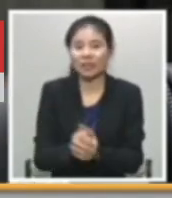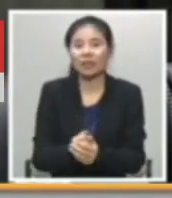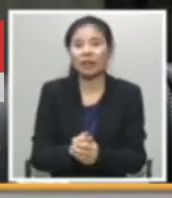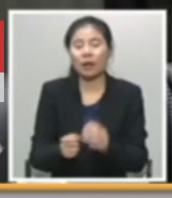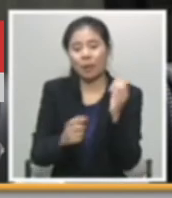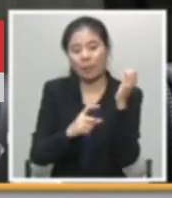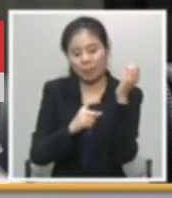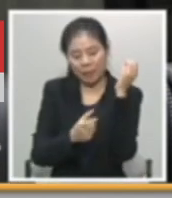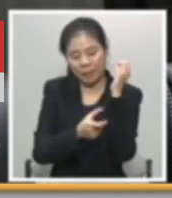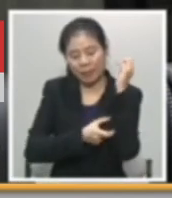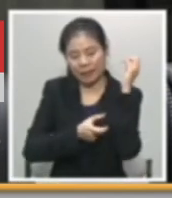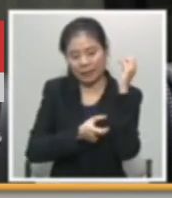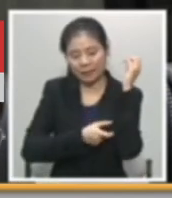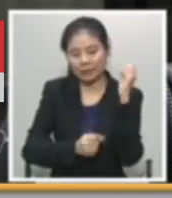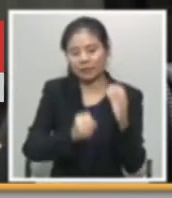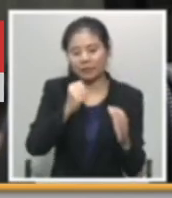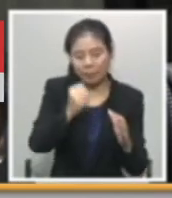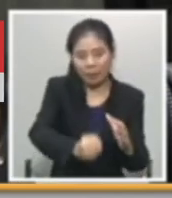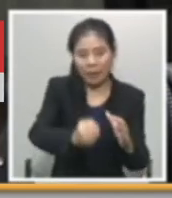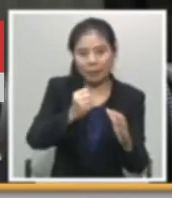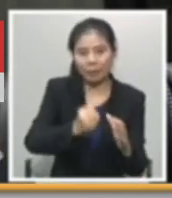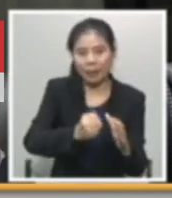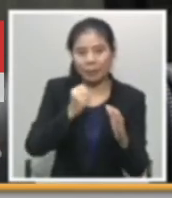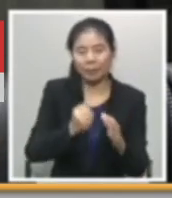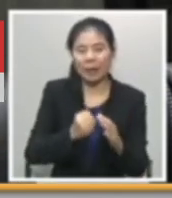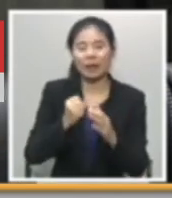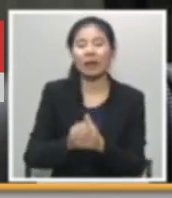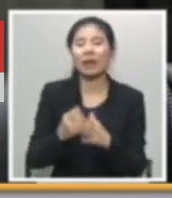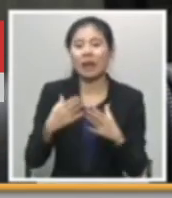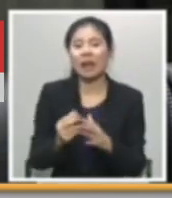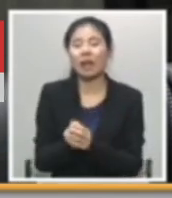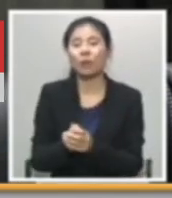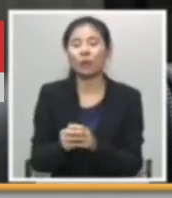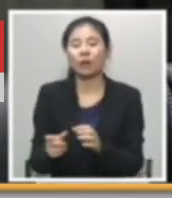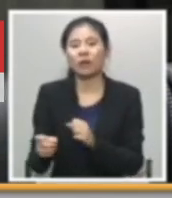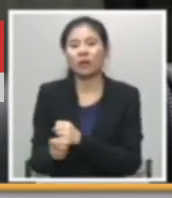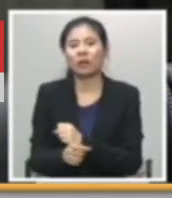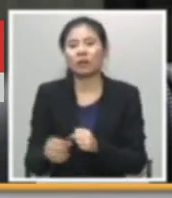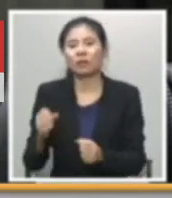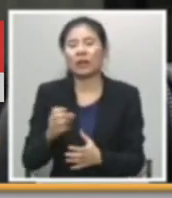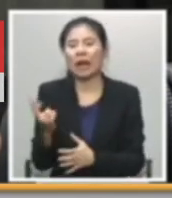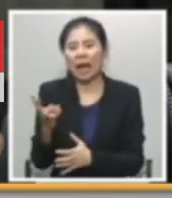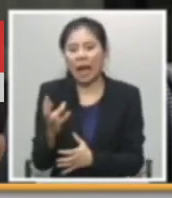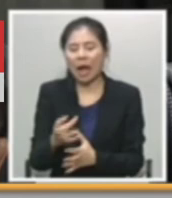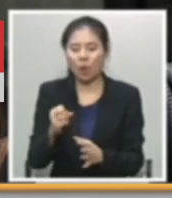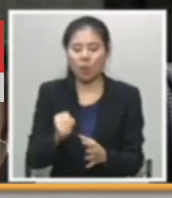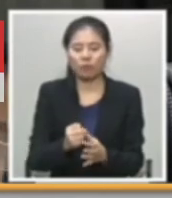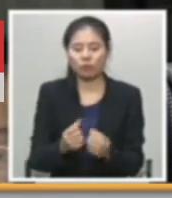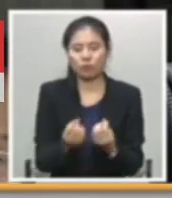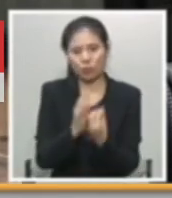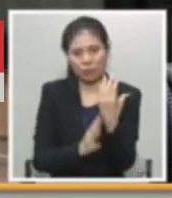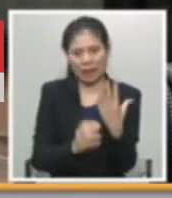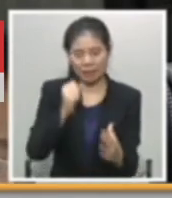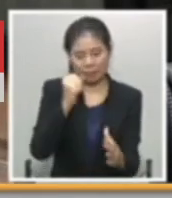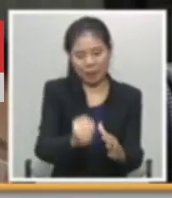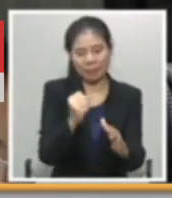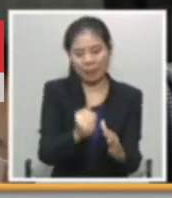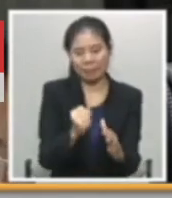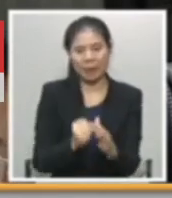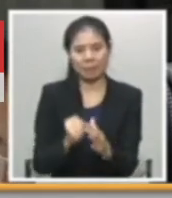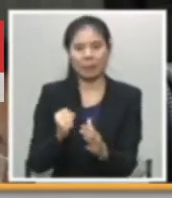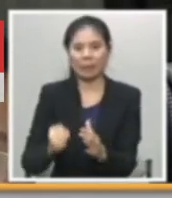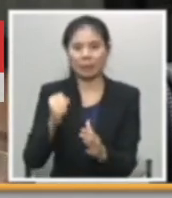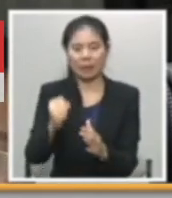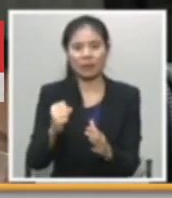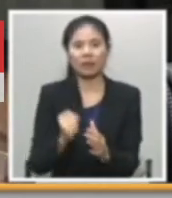ำร่องแล้วเอากล้าตรงบริเวณที่ไม้ไผ่เจาะดิน ถ้าอา